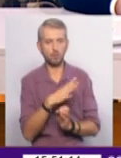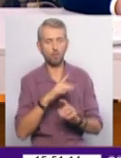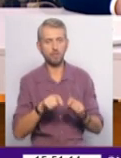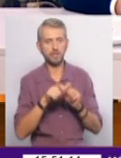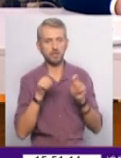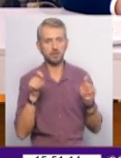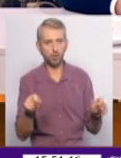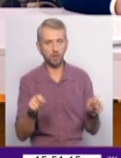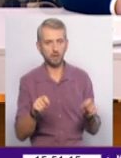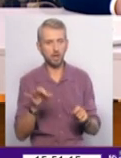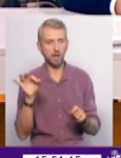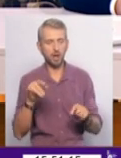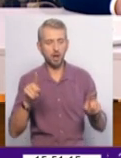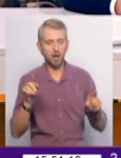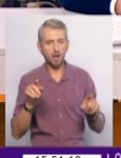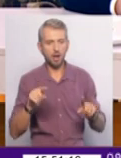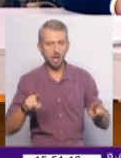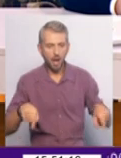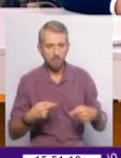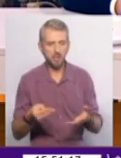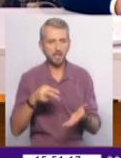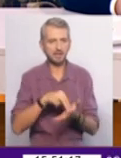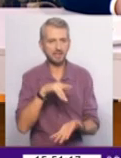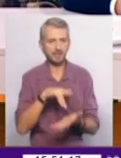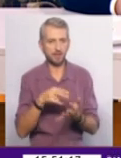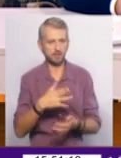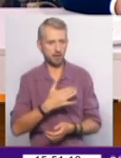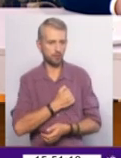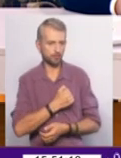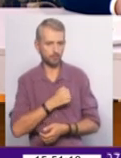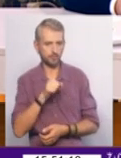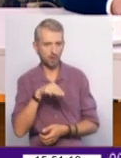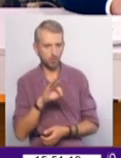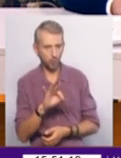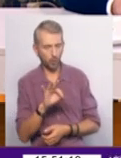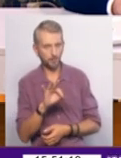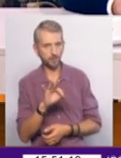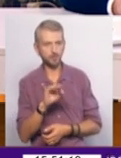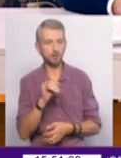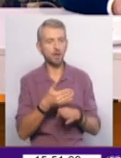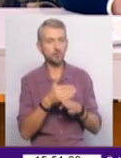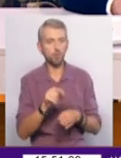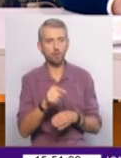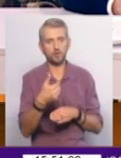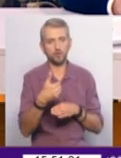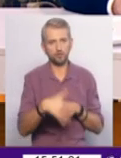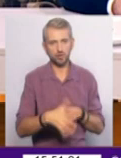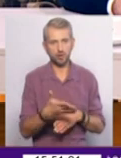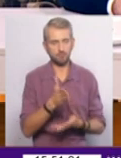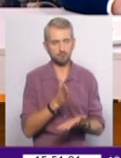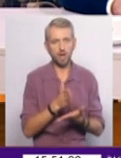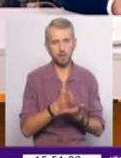створений реабілітаційний центр для наших хлопців з АТО. Угу. І частково він вже